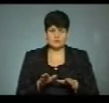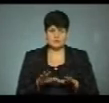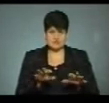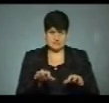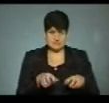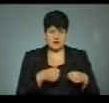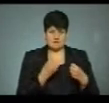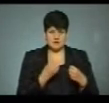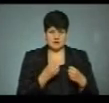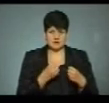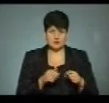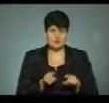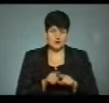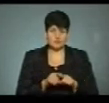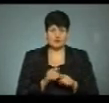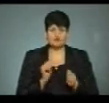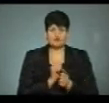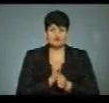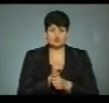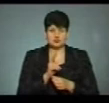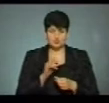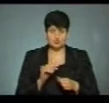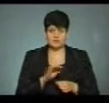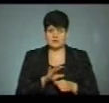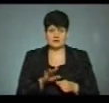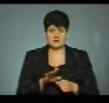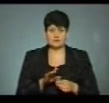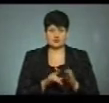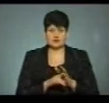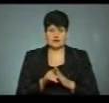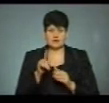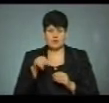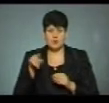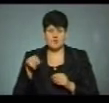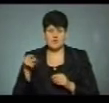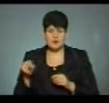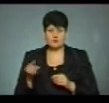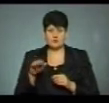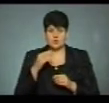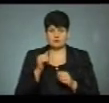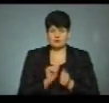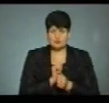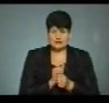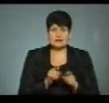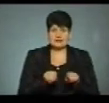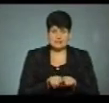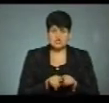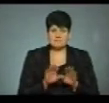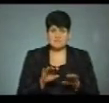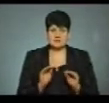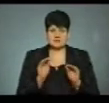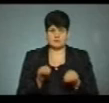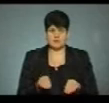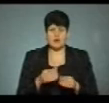будуть забрані, так само на ту саму сушку. Вони починали нумерувати. Мається на увазі, щоб потім вже сухими їх на те саме місце, я так розумію, для